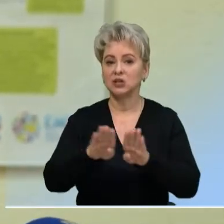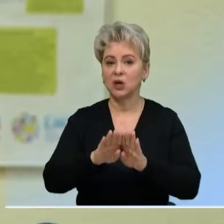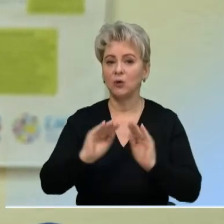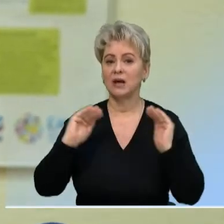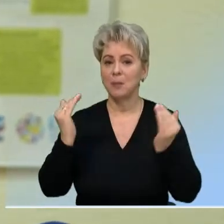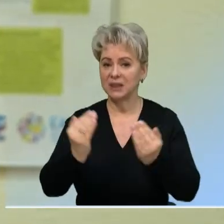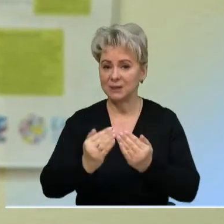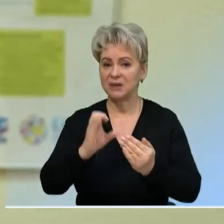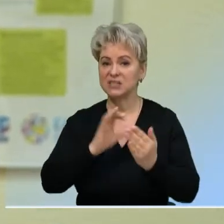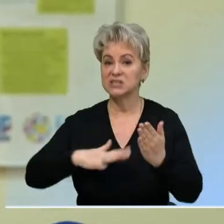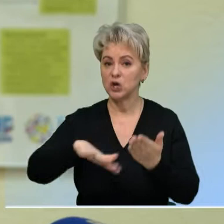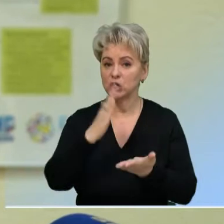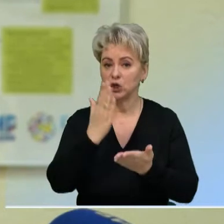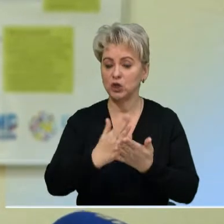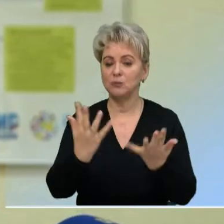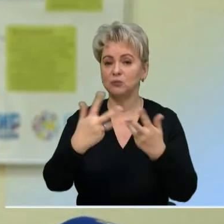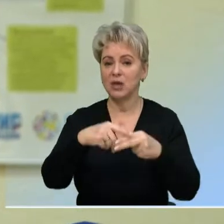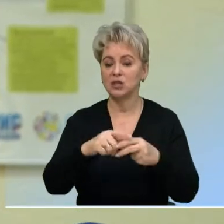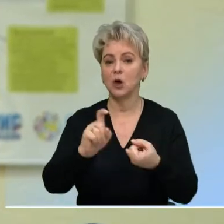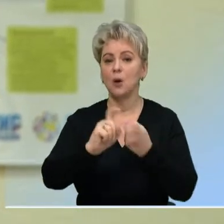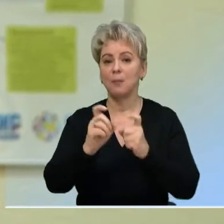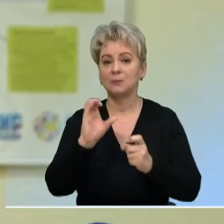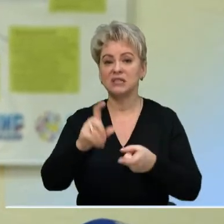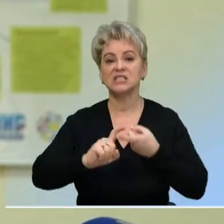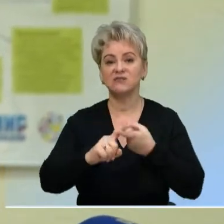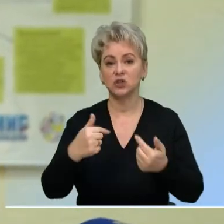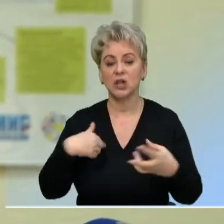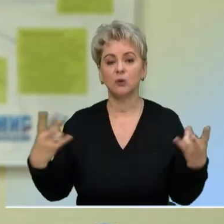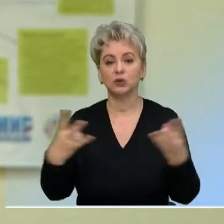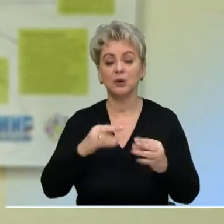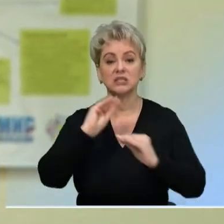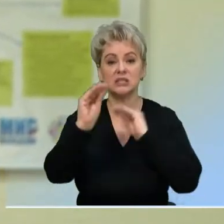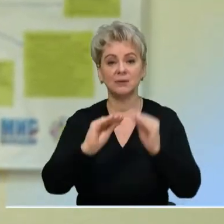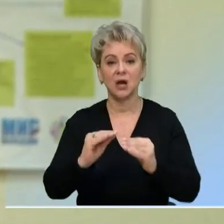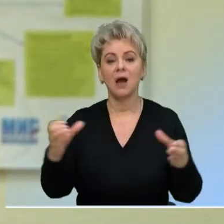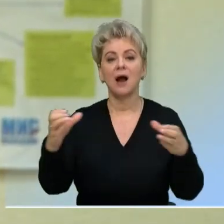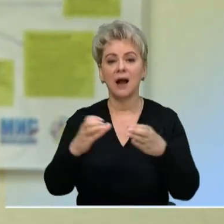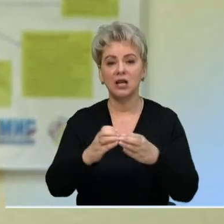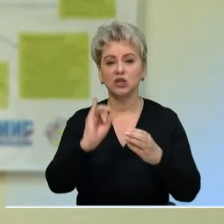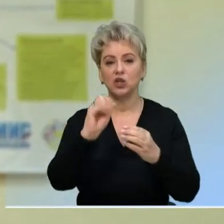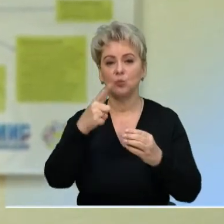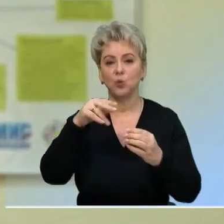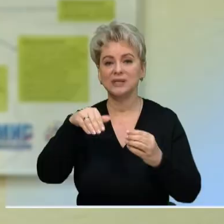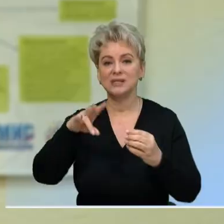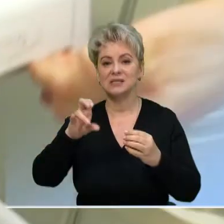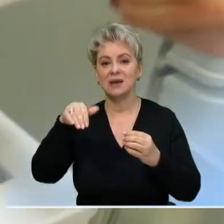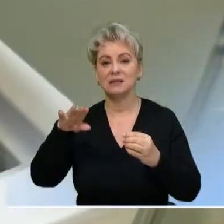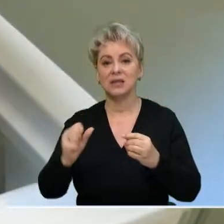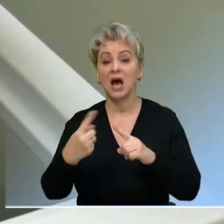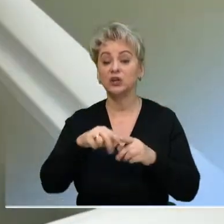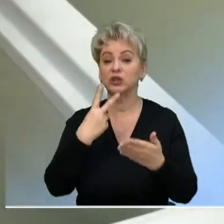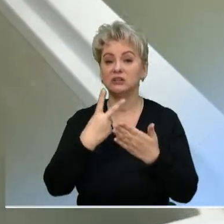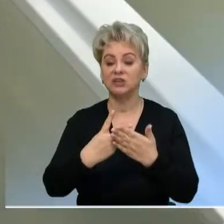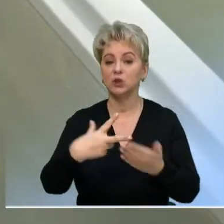стране, иметь механизмы борьбы с вирусом, нам необходимо формирование коллективного иммунитета. Данный